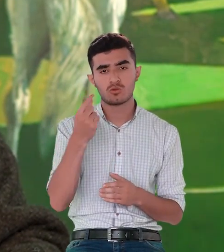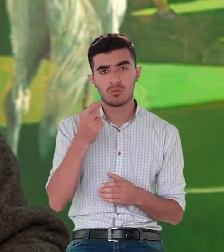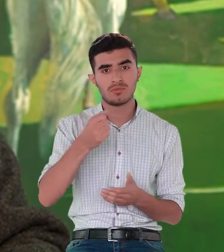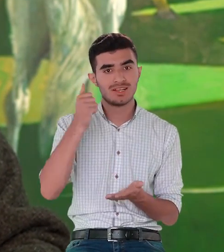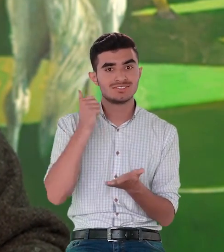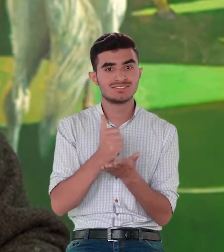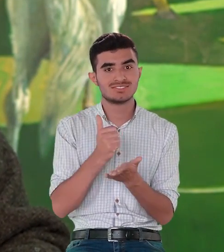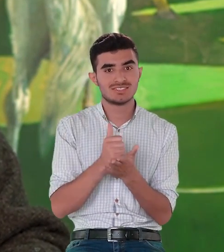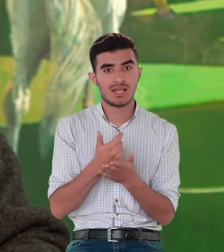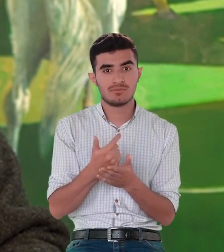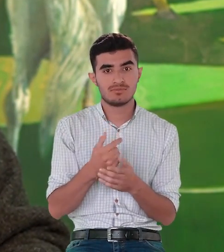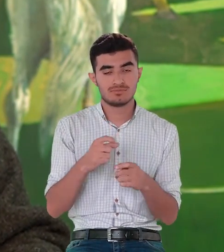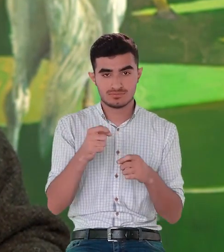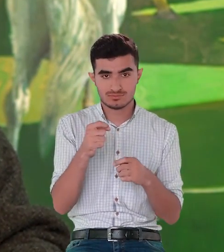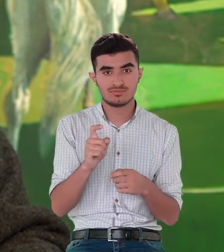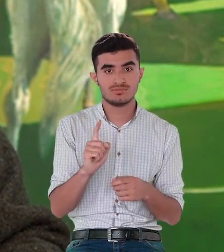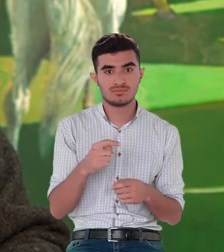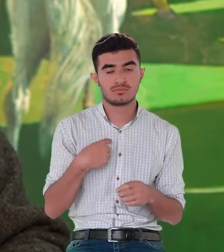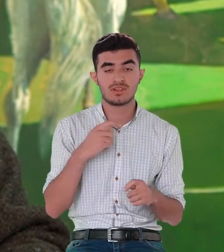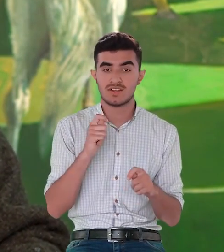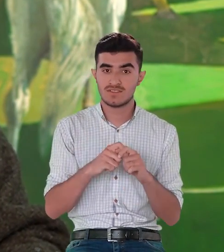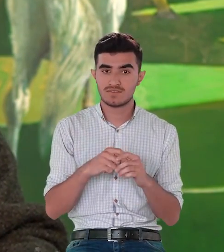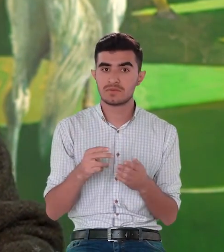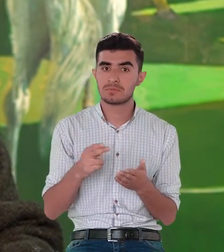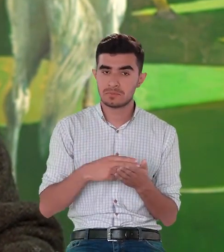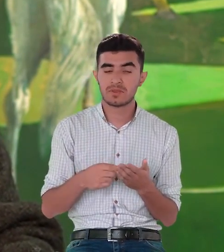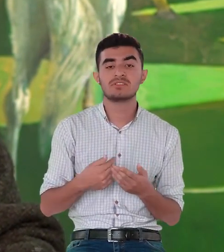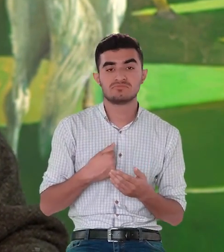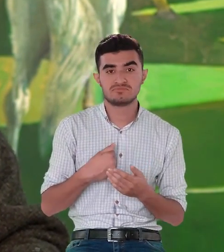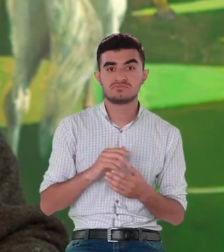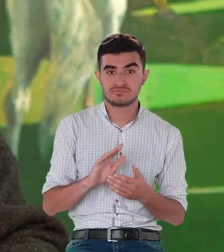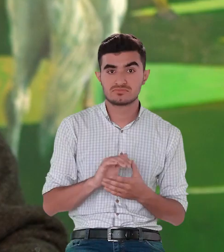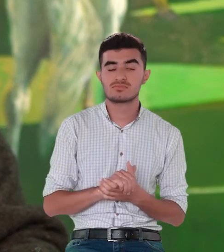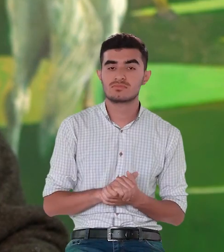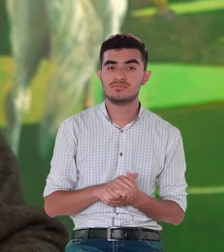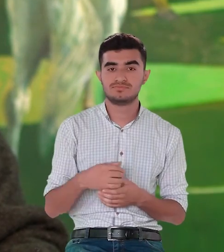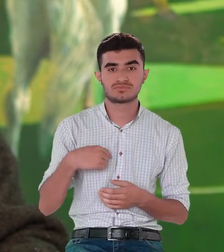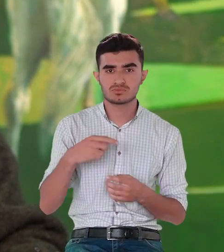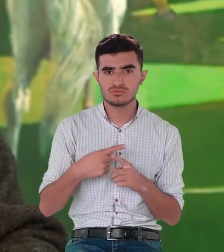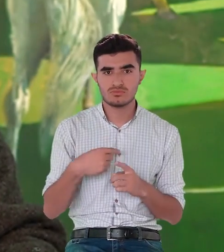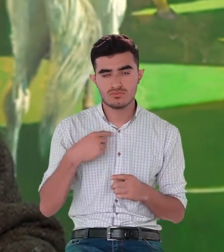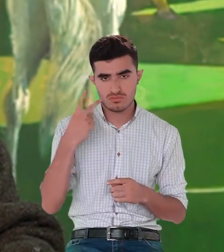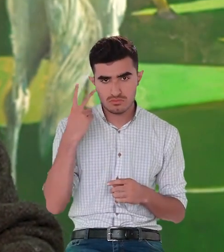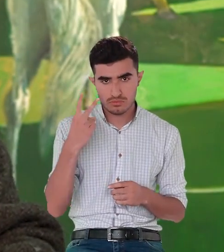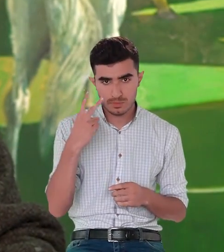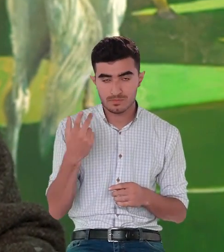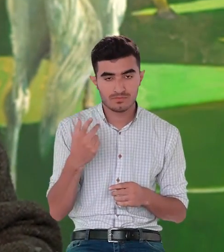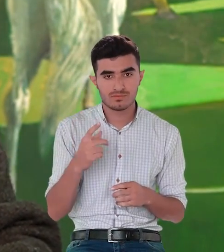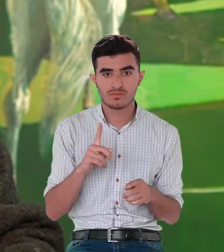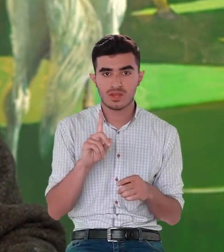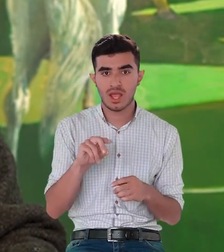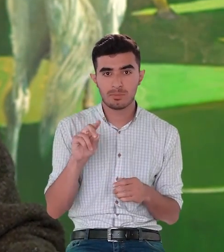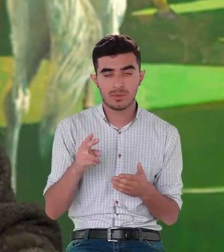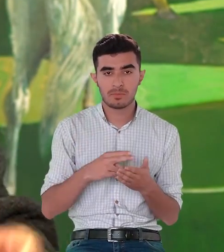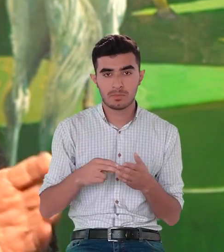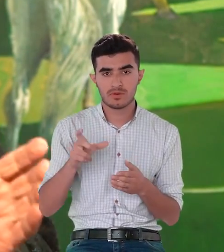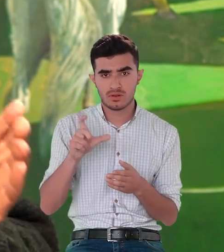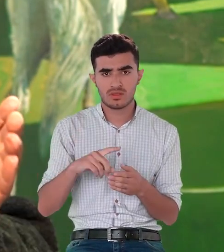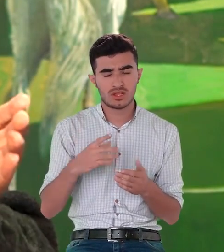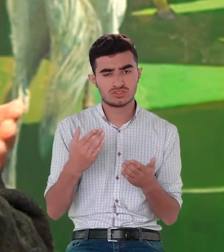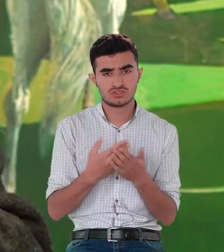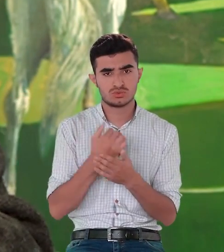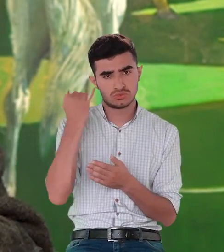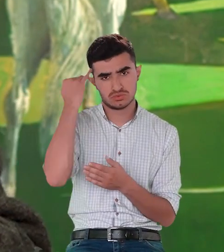فائدہ اٹھا کے میں نے وہ کیا. پھر میں ایک روپے کا اسٹیمپ جو ہے وہ کوائن جو ہے وہ بھی میں نے